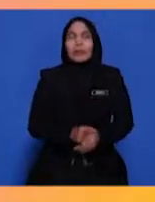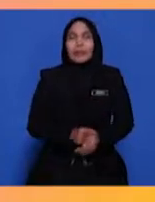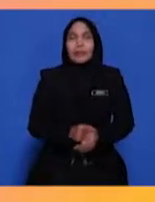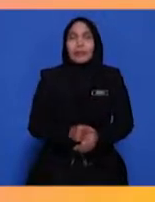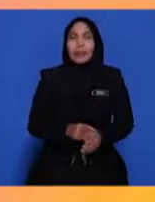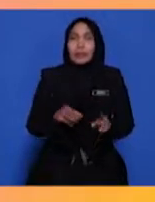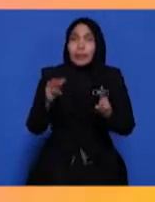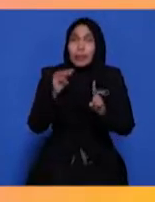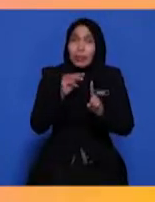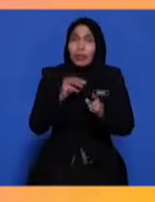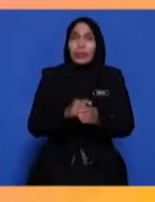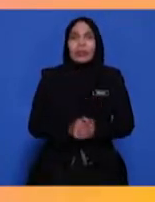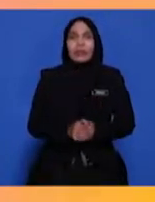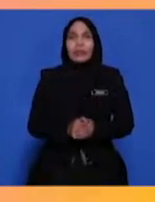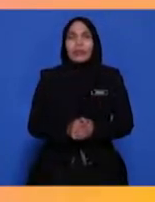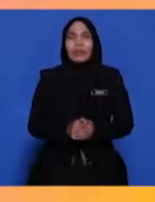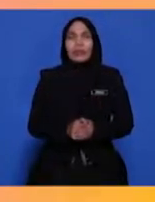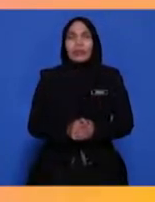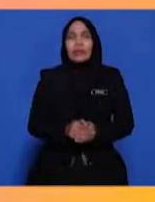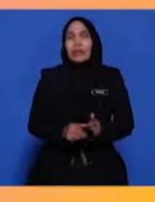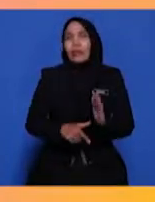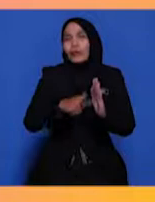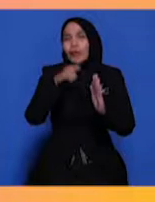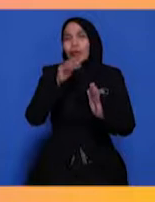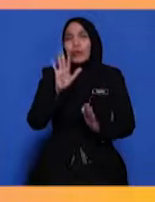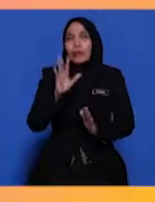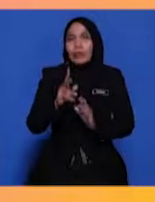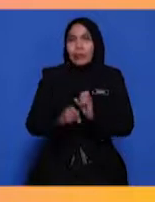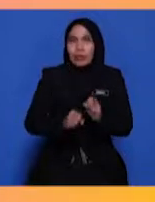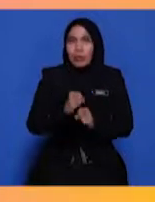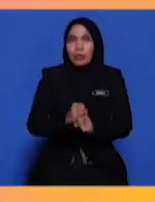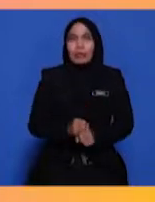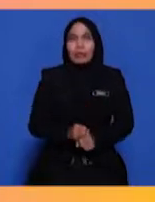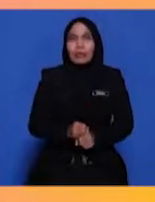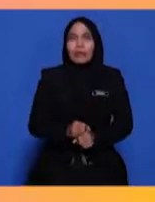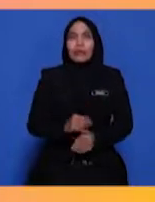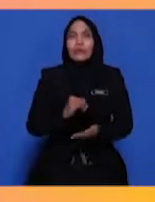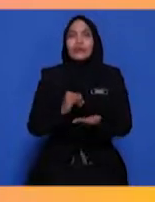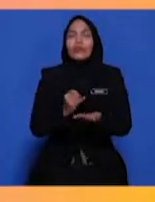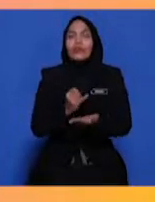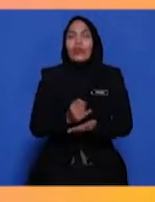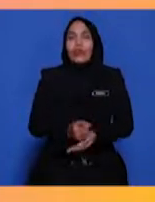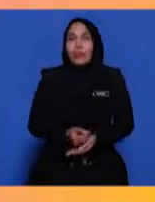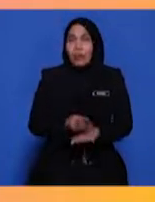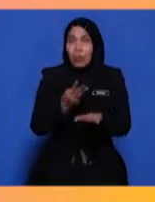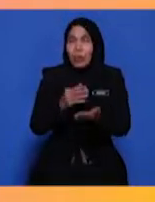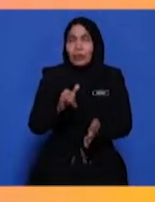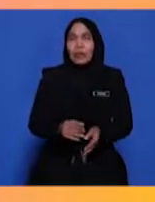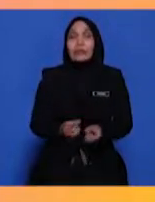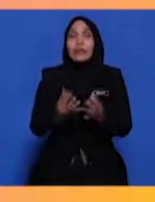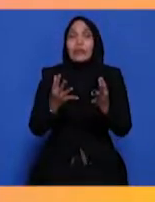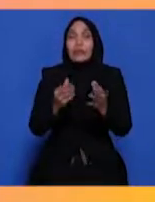dicapai lebih daripada 5 tahun dan melibatkan amount yang besar.